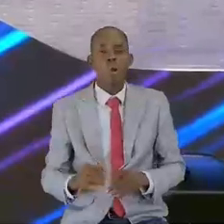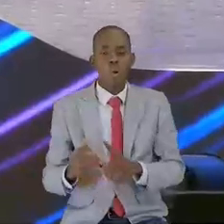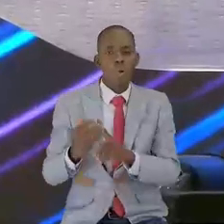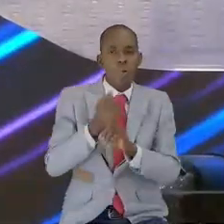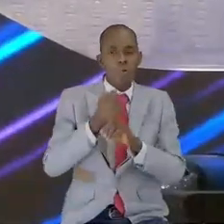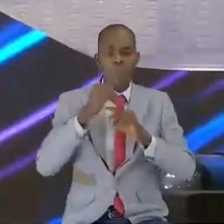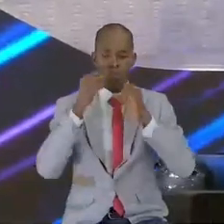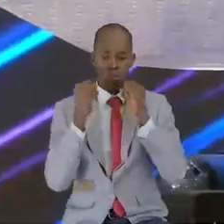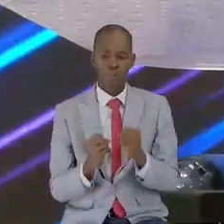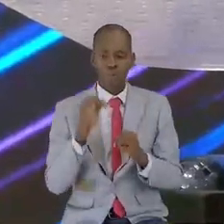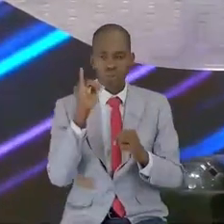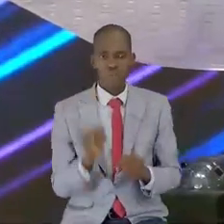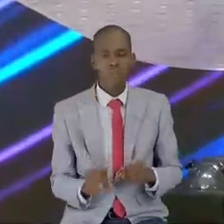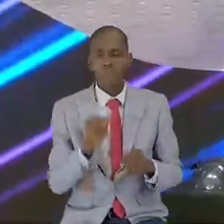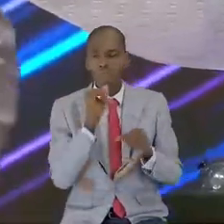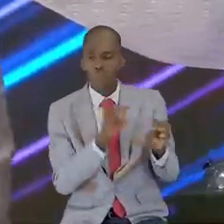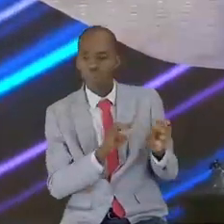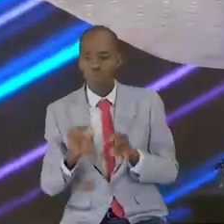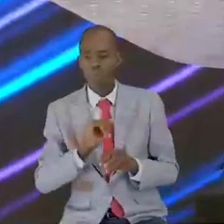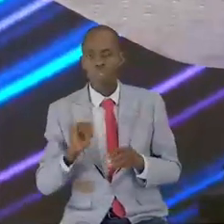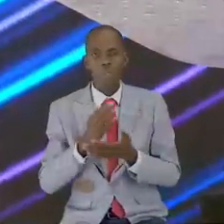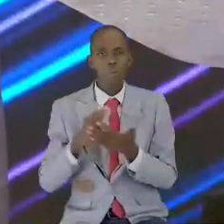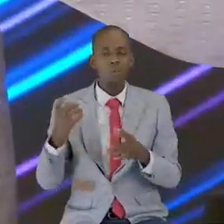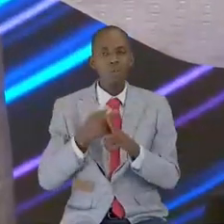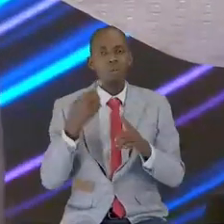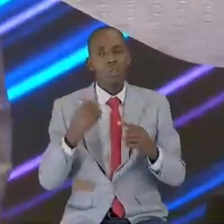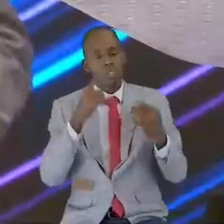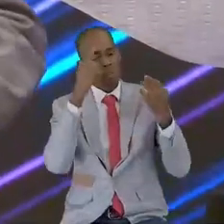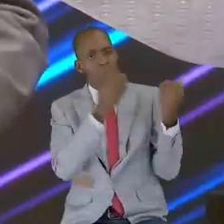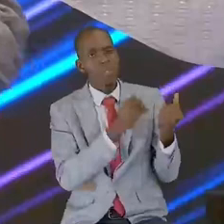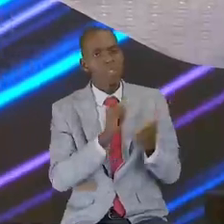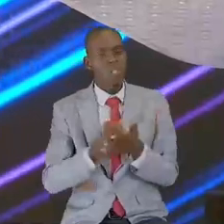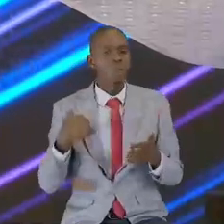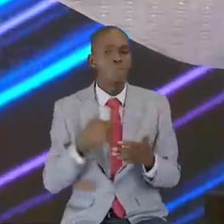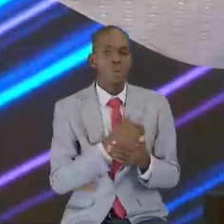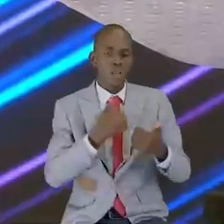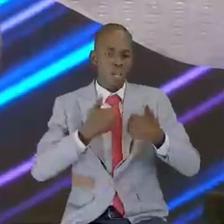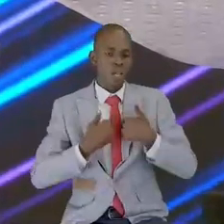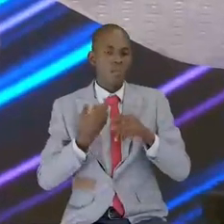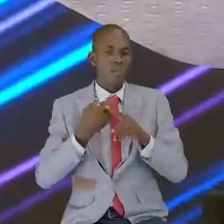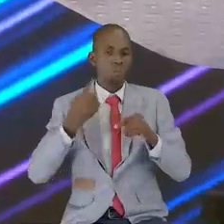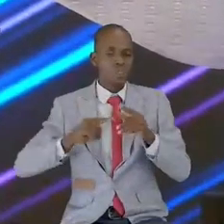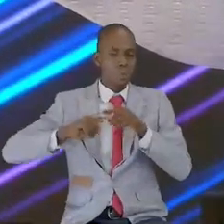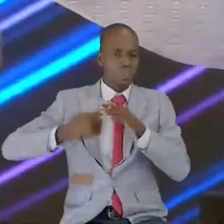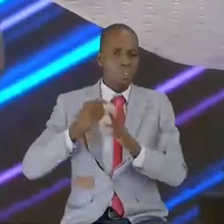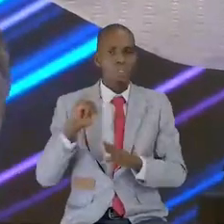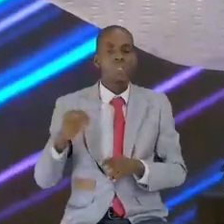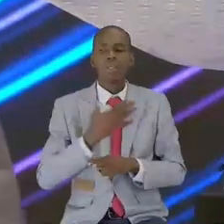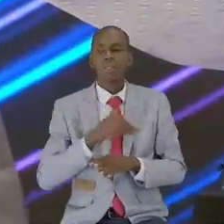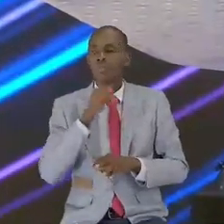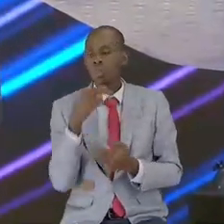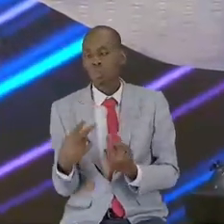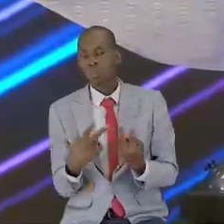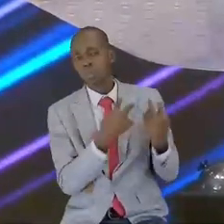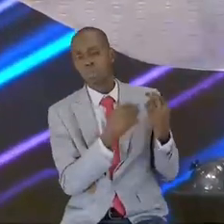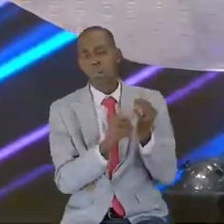façon inébranlable à la foi que nous avions au départ. Et nous ne regardons pas en arrière. Nous ne